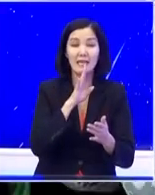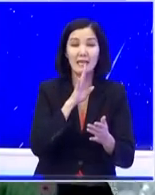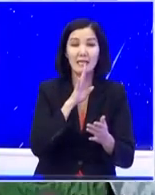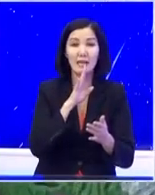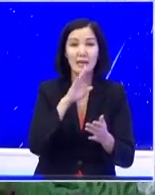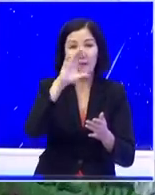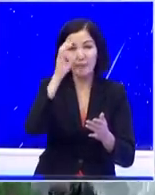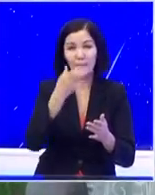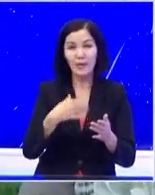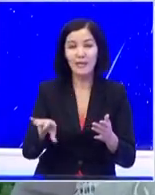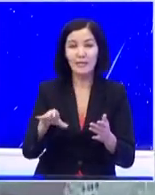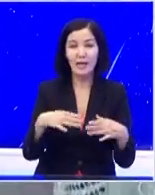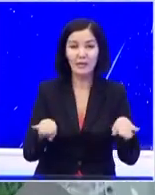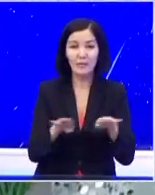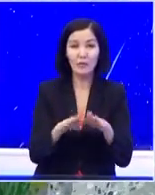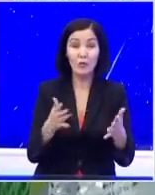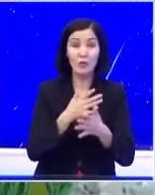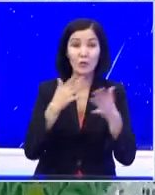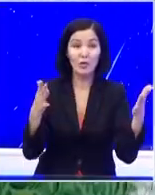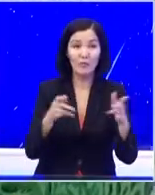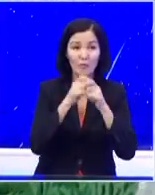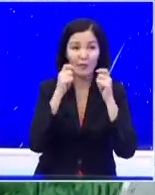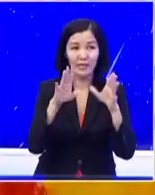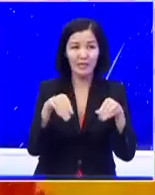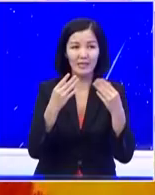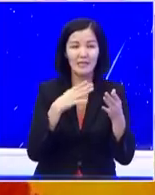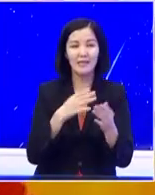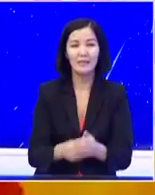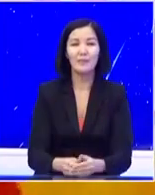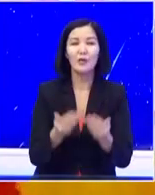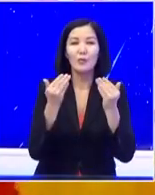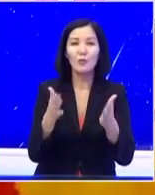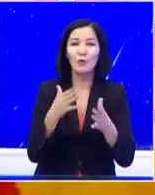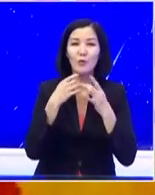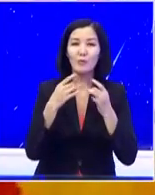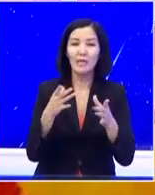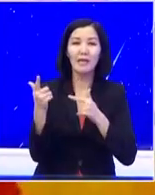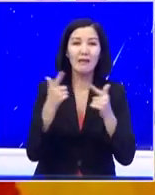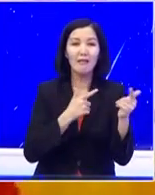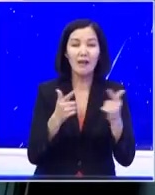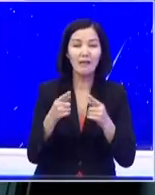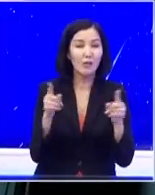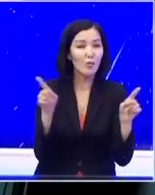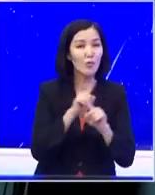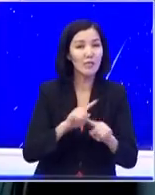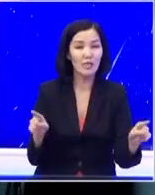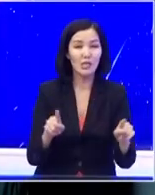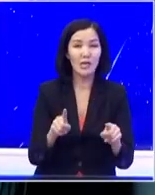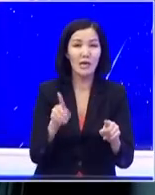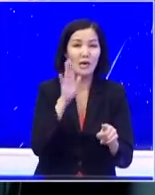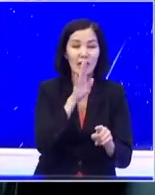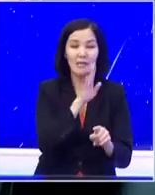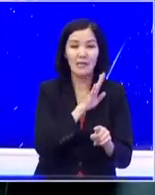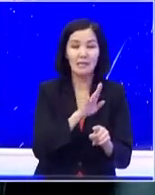болсын, соған арнап, арнайы подаркісі. Бүгінгі мерекеге дайындық өзгеше. Ананың да, баланың да